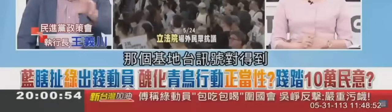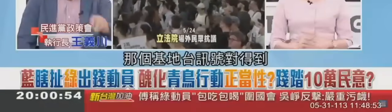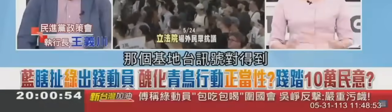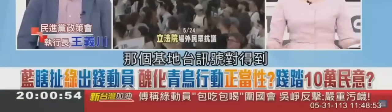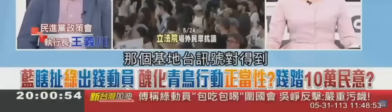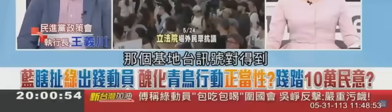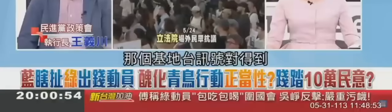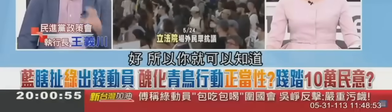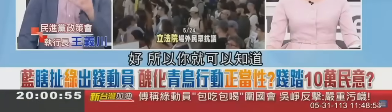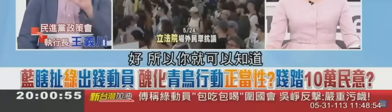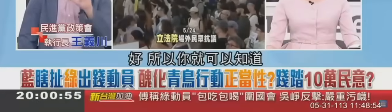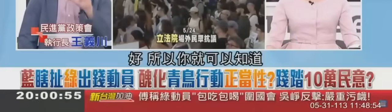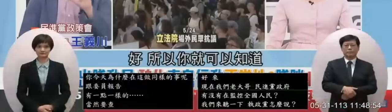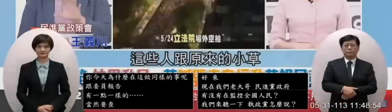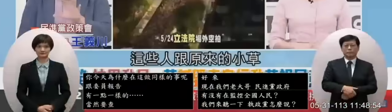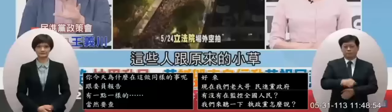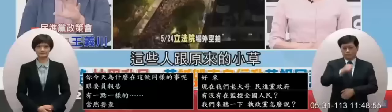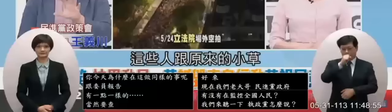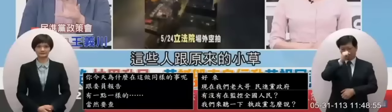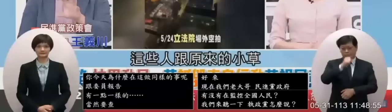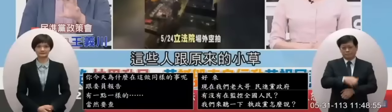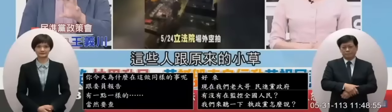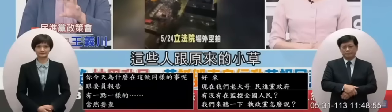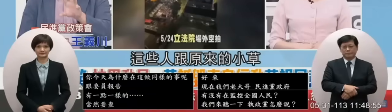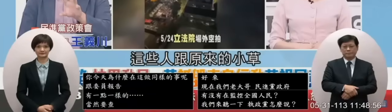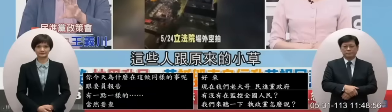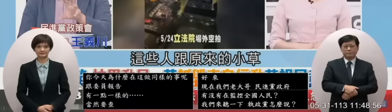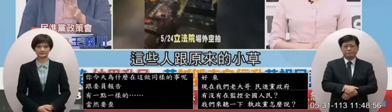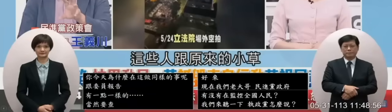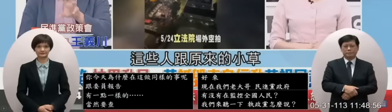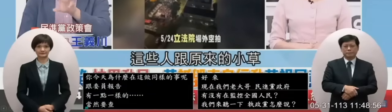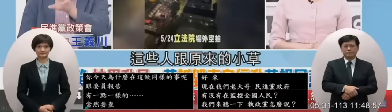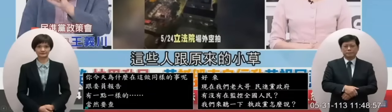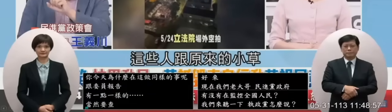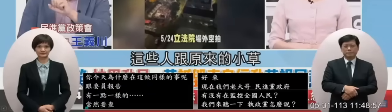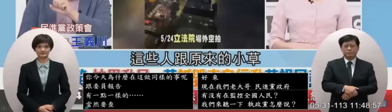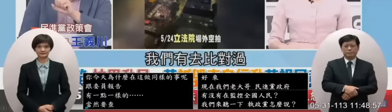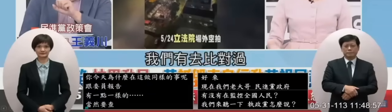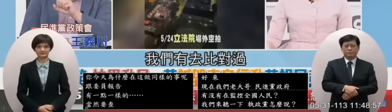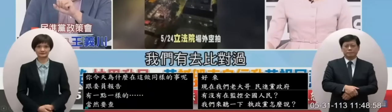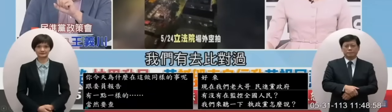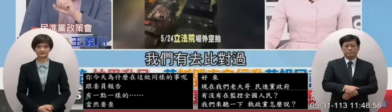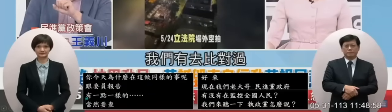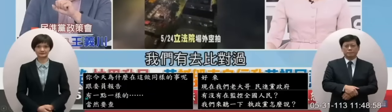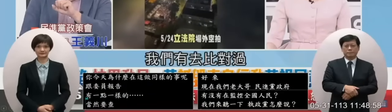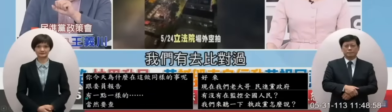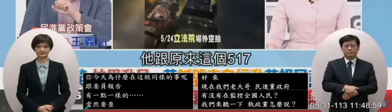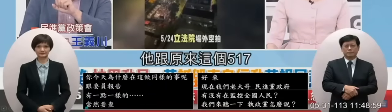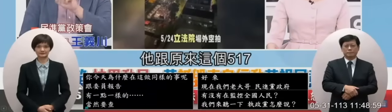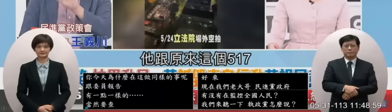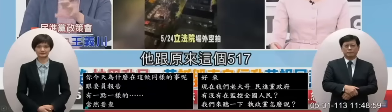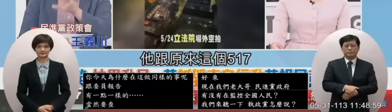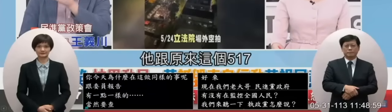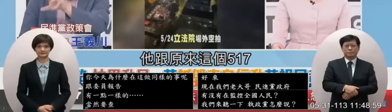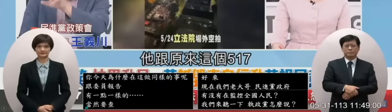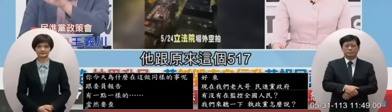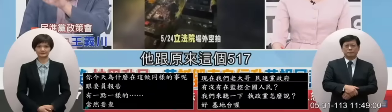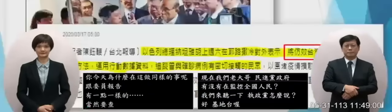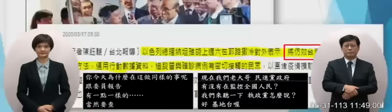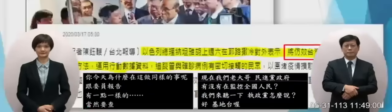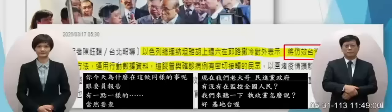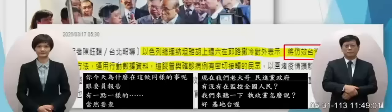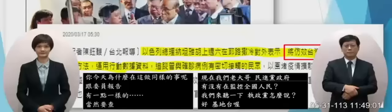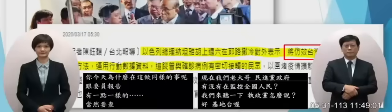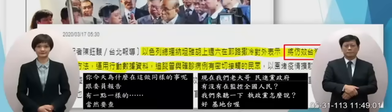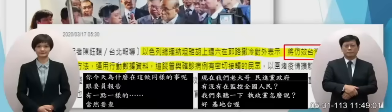台讯号都记得掉。 好，基地台哈。 这些人啊，跟原来的小草哦，我们也去比对过。他跟原